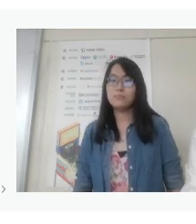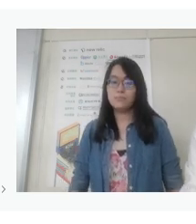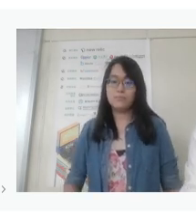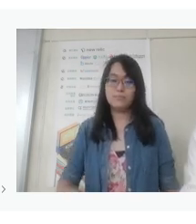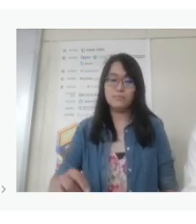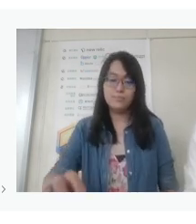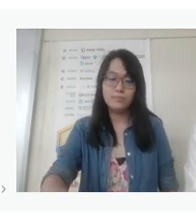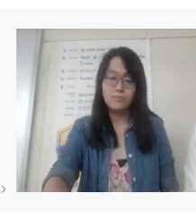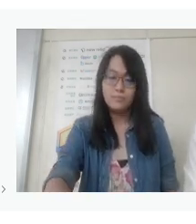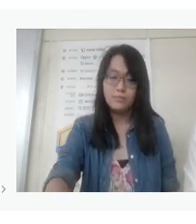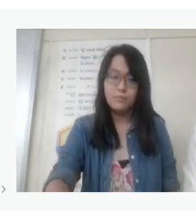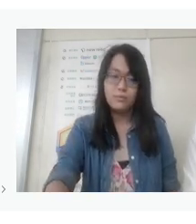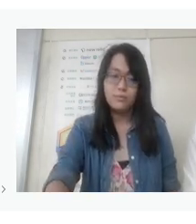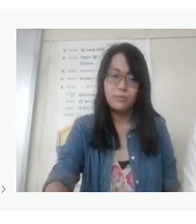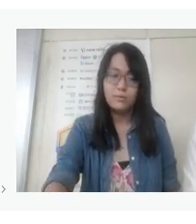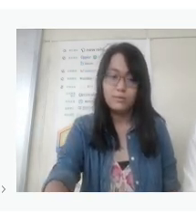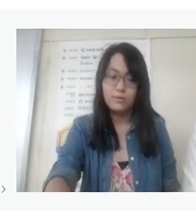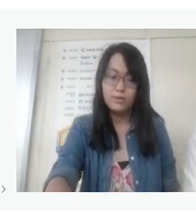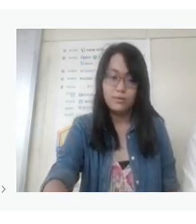你按这边，